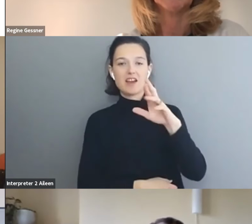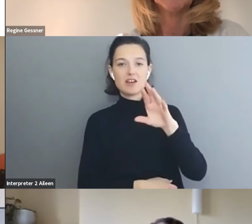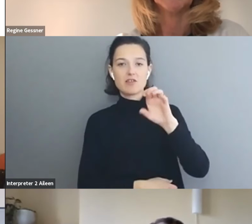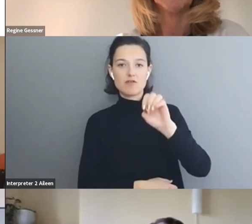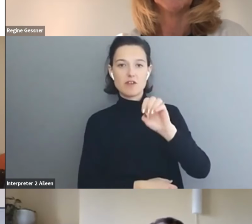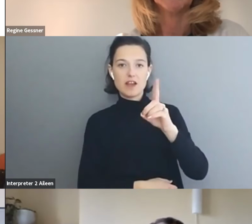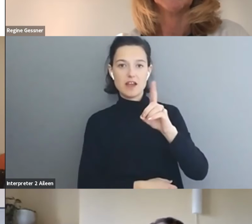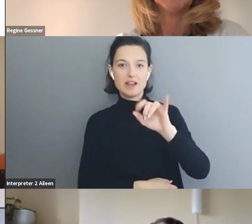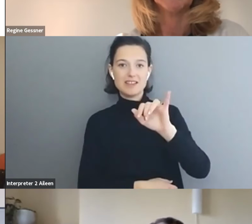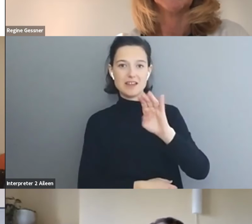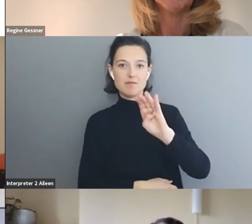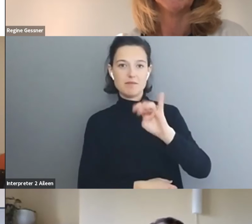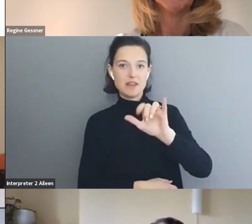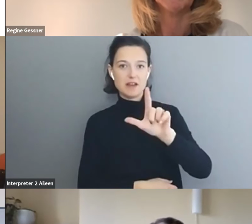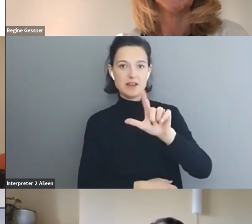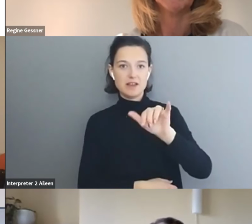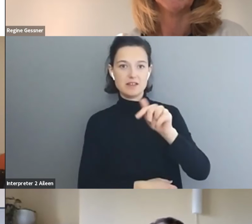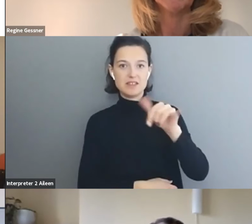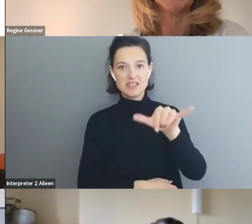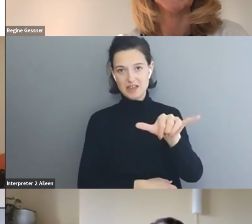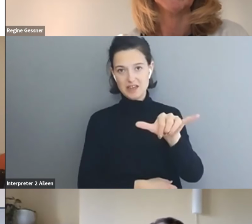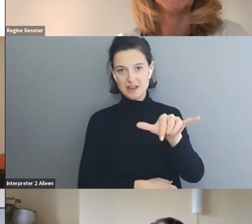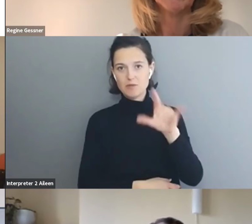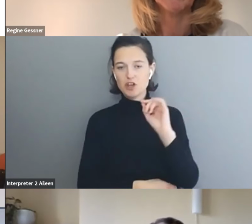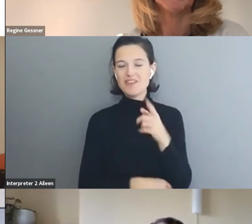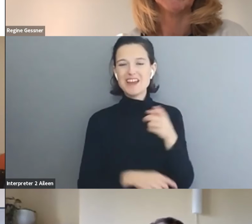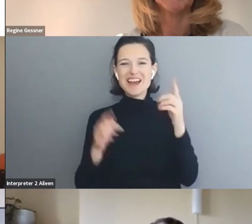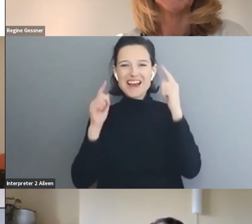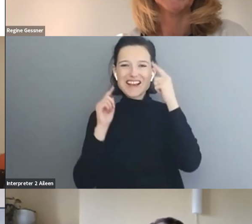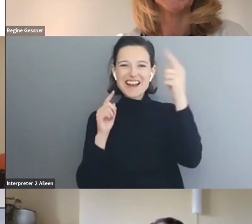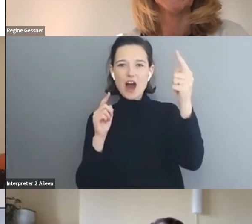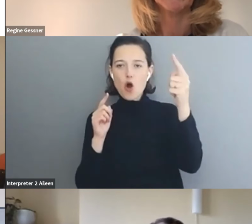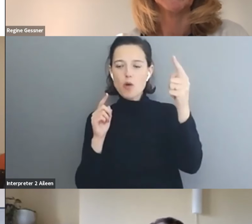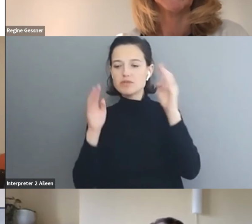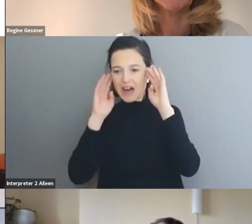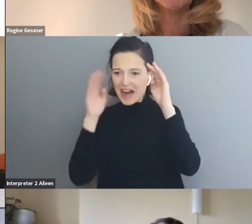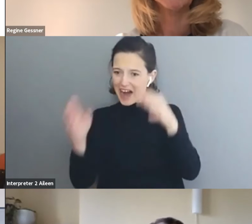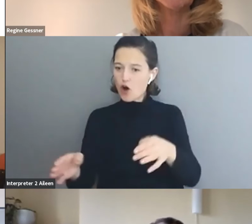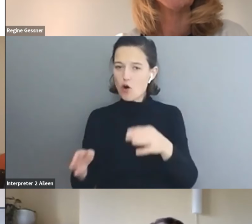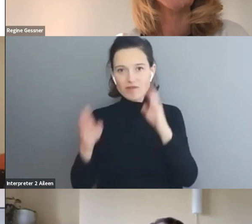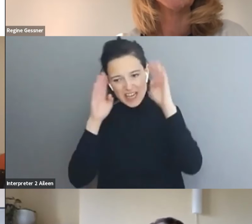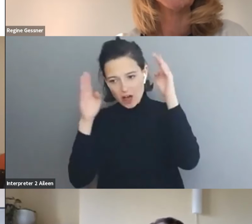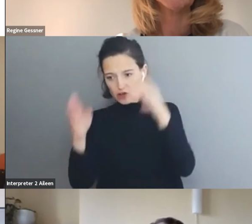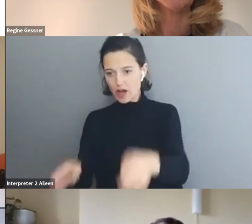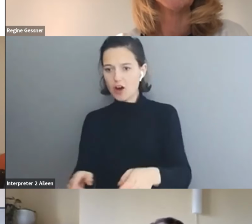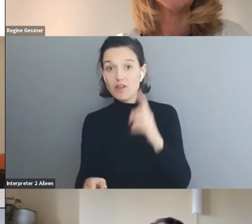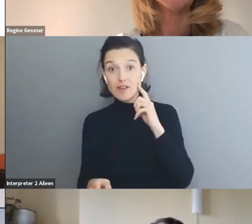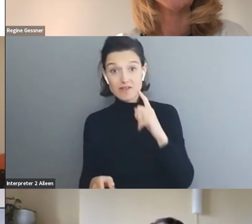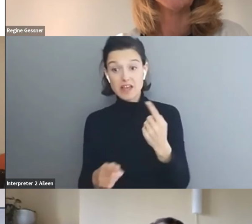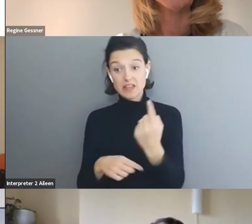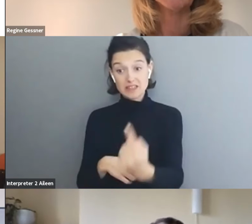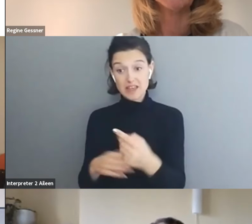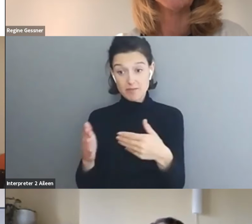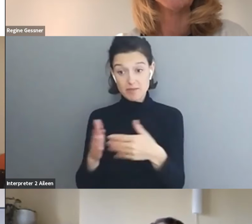Technik ist fluide und dynamisch, und wir sehen das an vielen Softwareprodukten, kaum etwas Neues eingeführt, ist der Screen Reader wieder